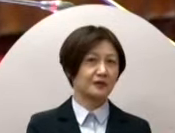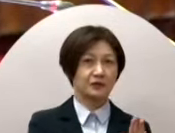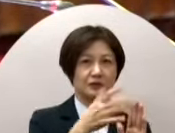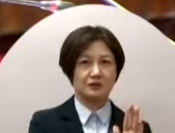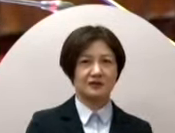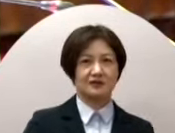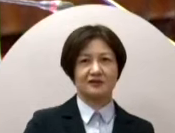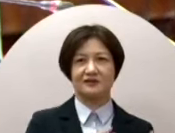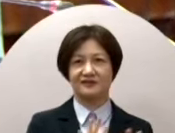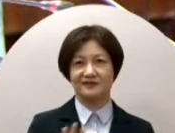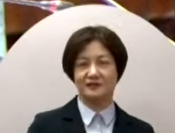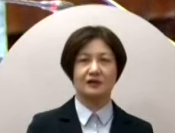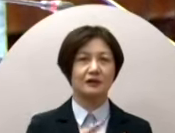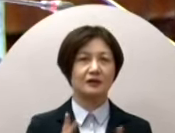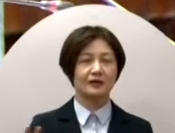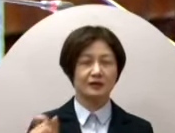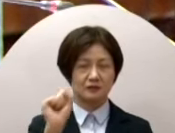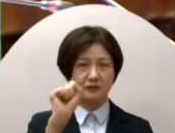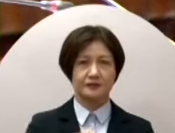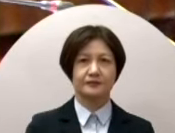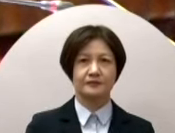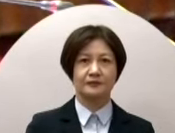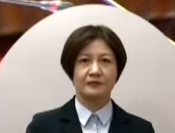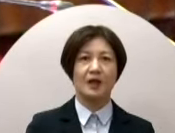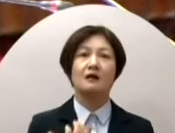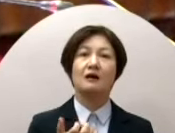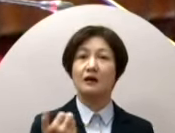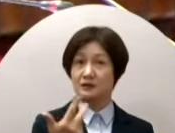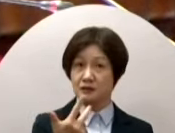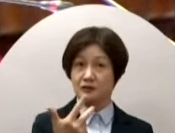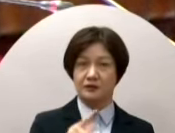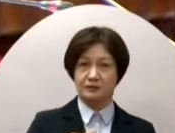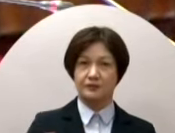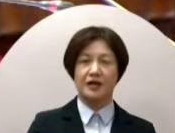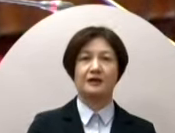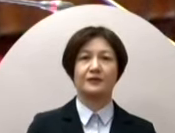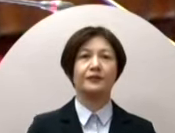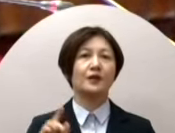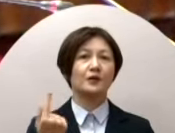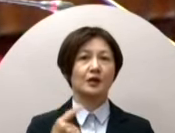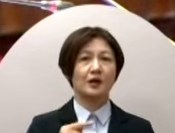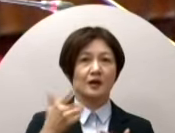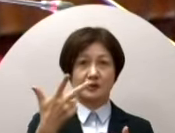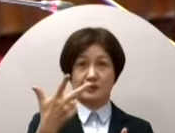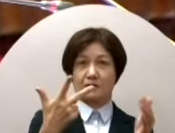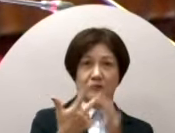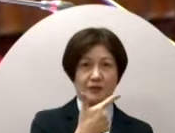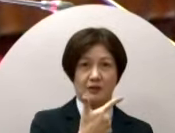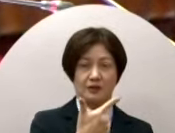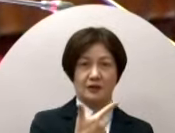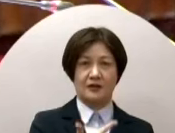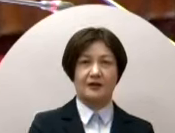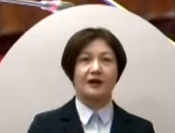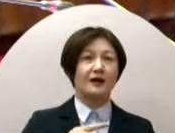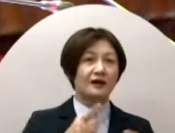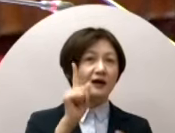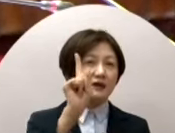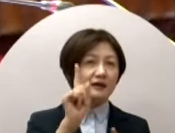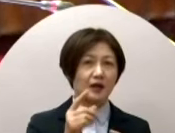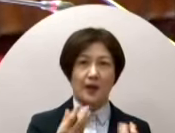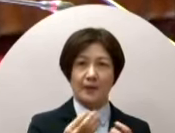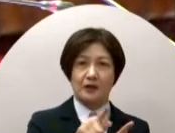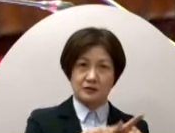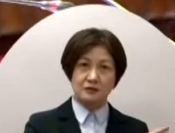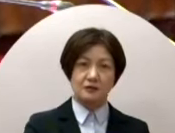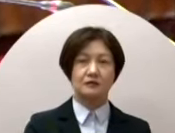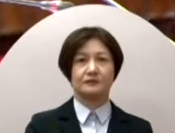心情来处理的。所以七大，你刚告诉我说七大理由变六项，只改了一个无差别，对不对？